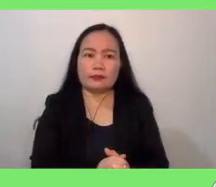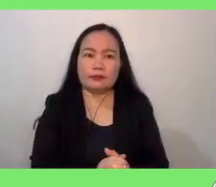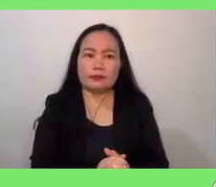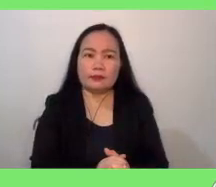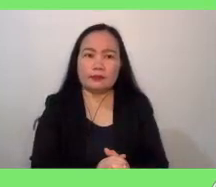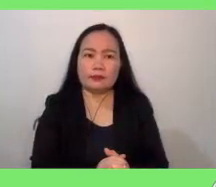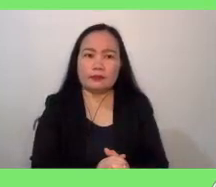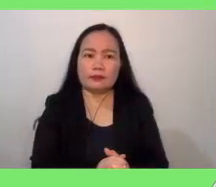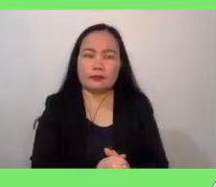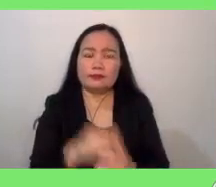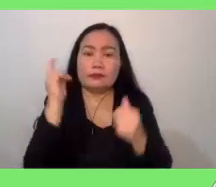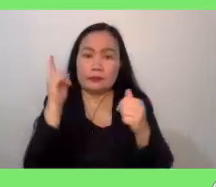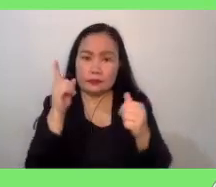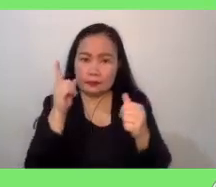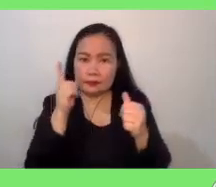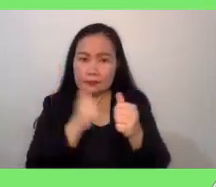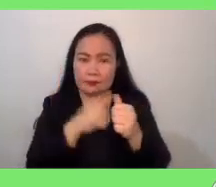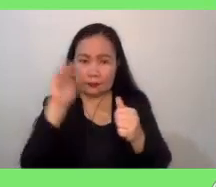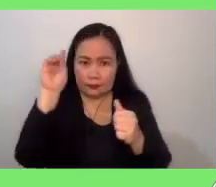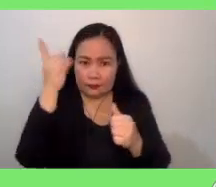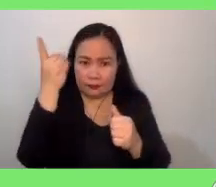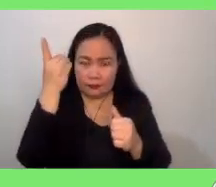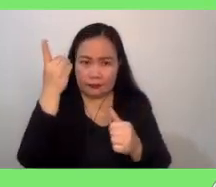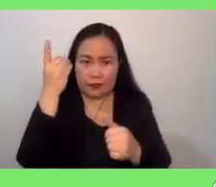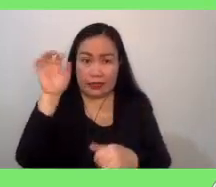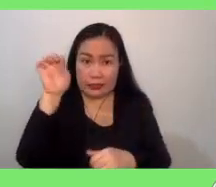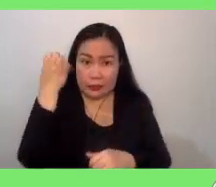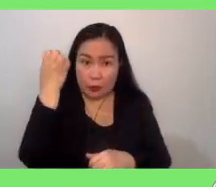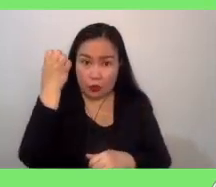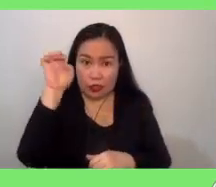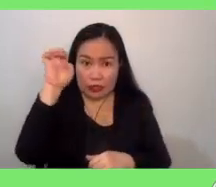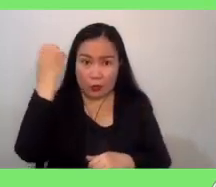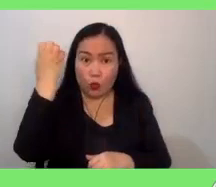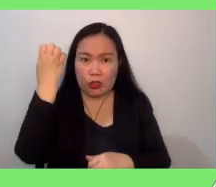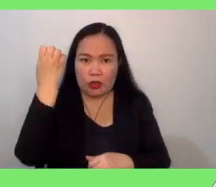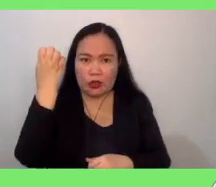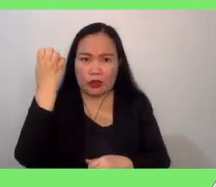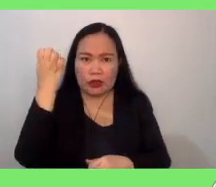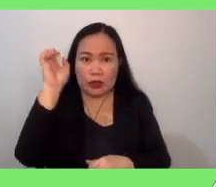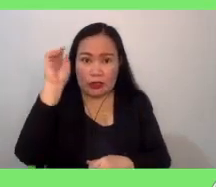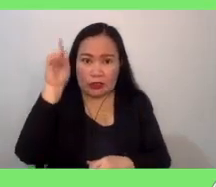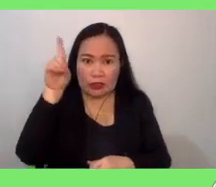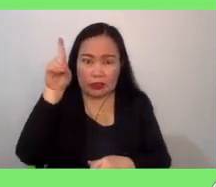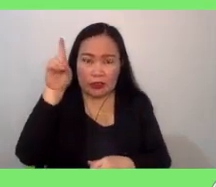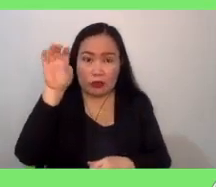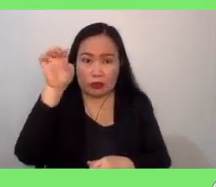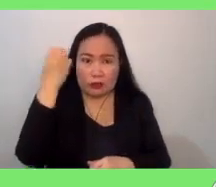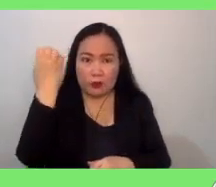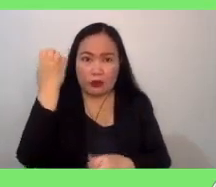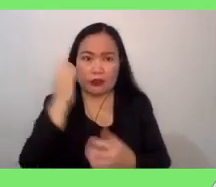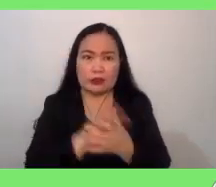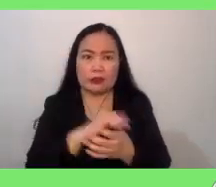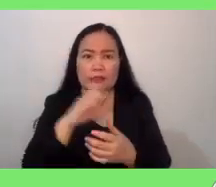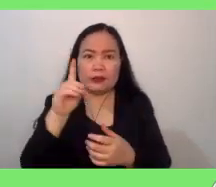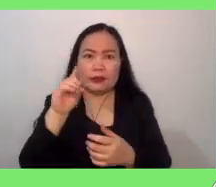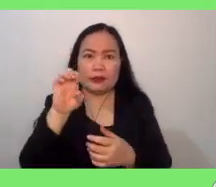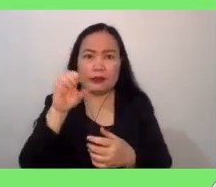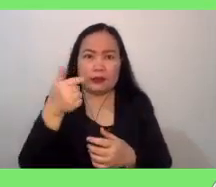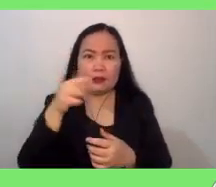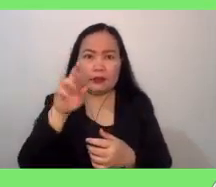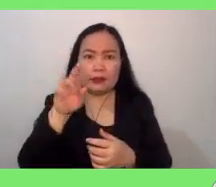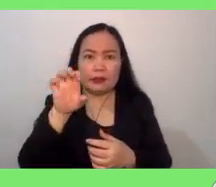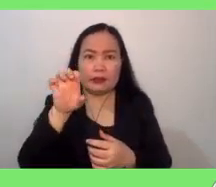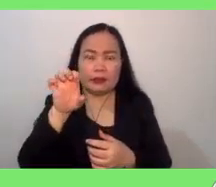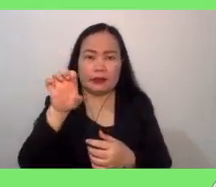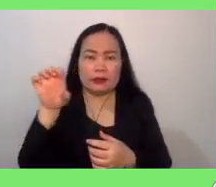so sabi ko nga, first degree equation. So, dapat, ang highest power mo lang dyan,